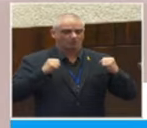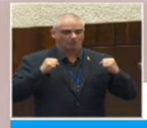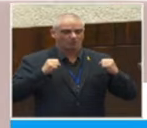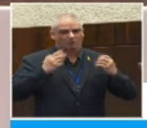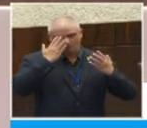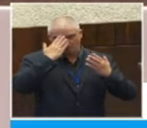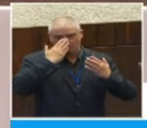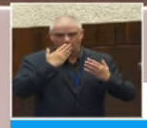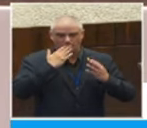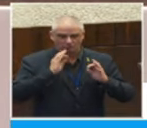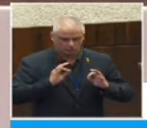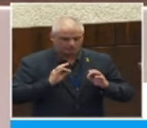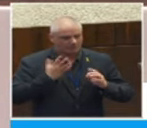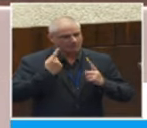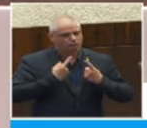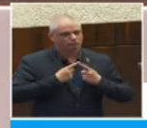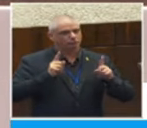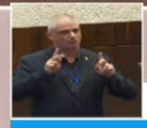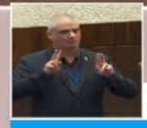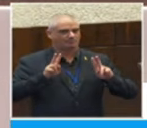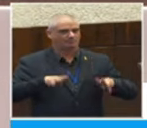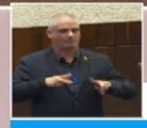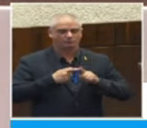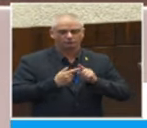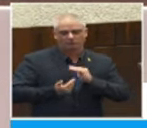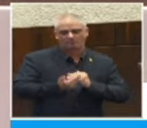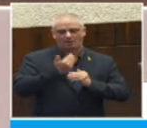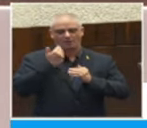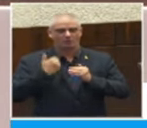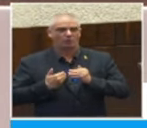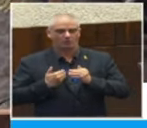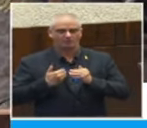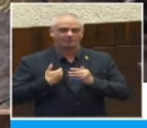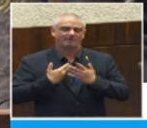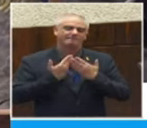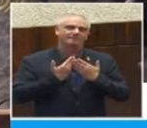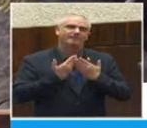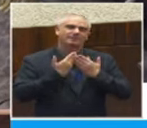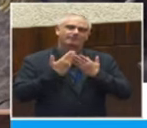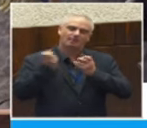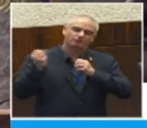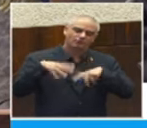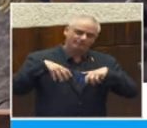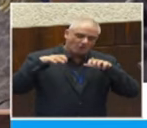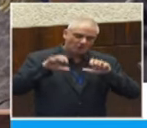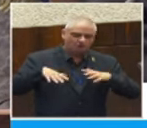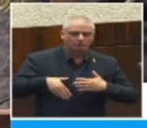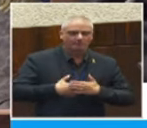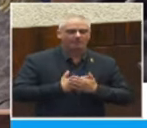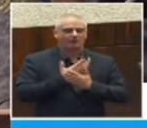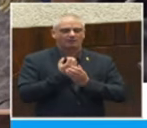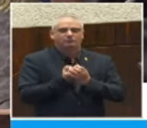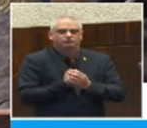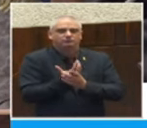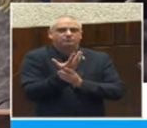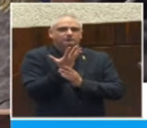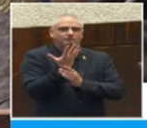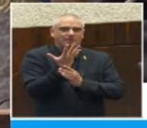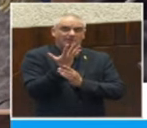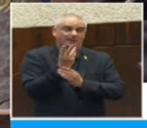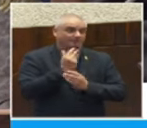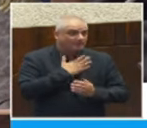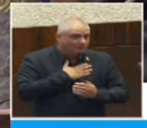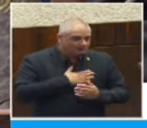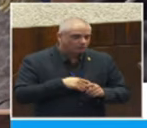היה שונה בתכלית מקודמו, והתפלל לגשם שיחדש את הצמיחה, אם תרצו, מעין